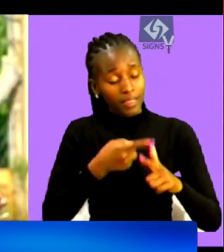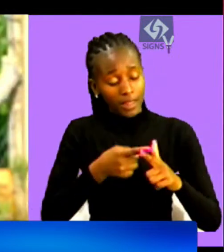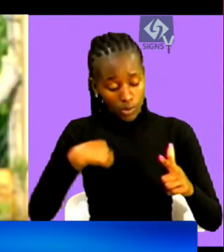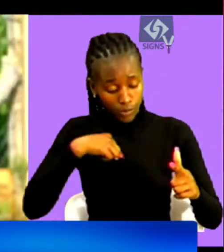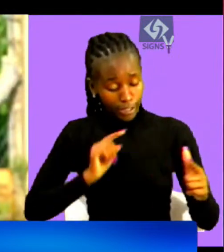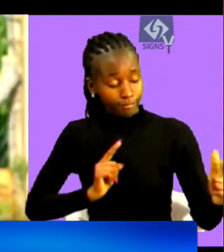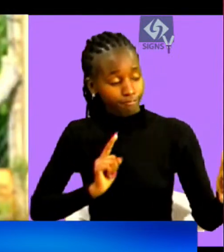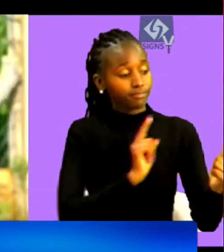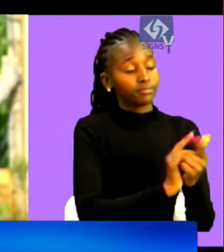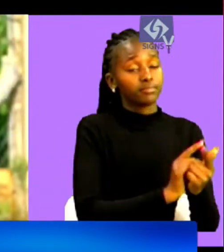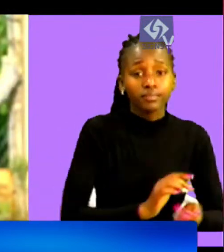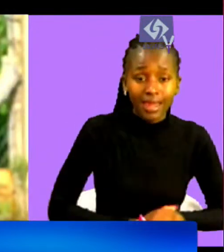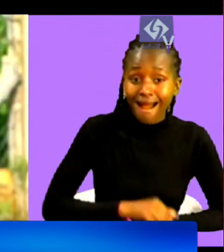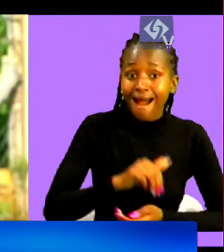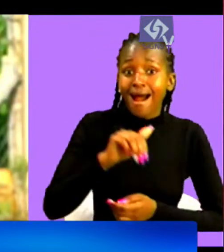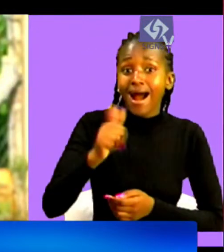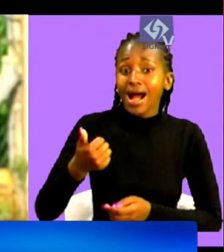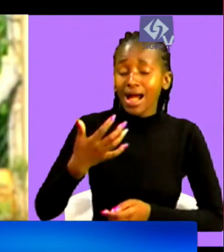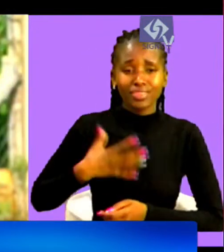mambo yao ya maofisi ikapita.